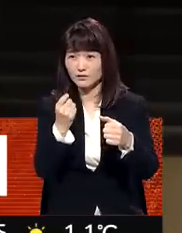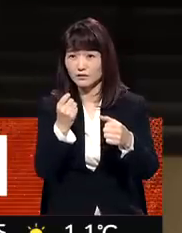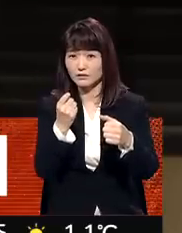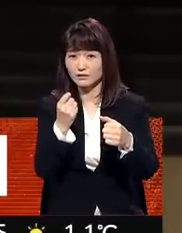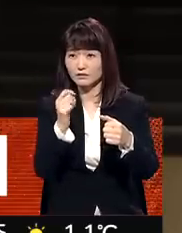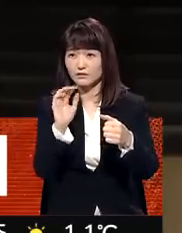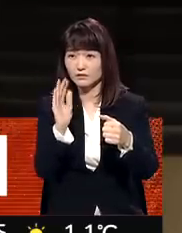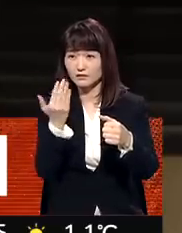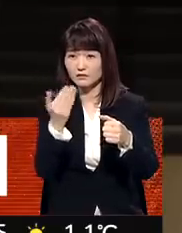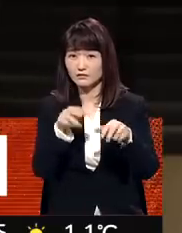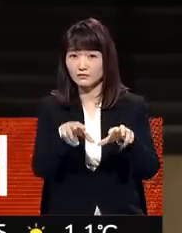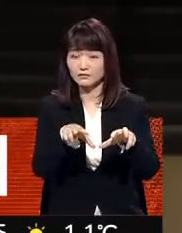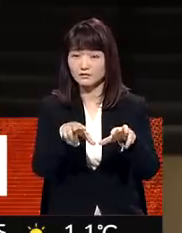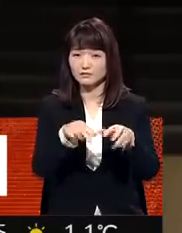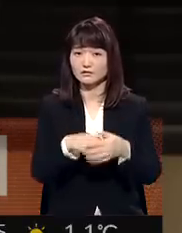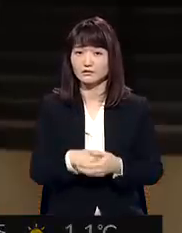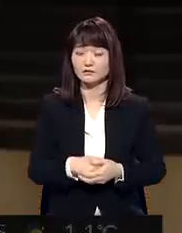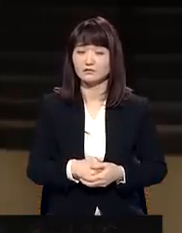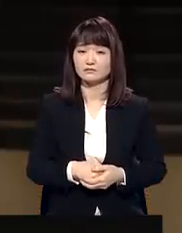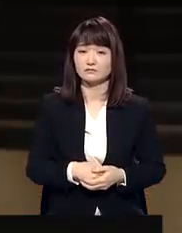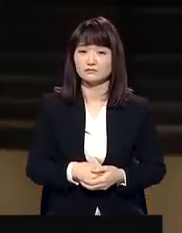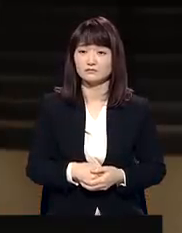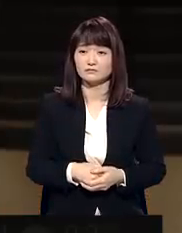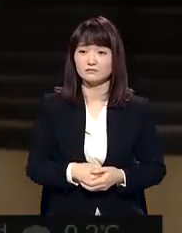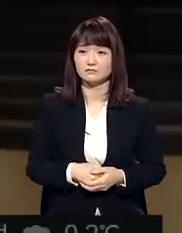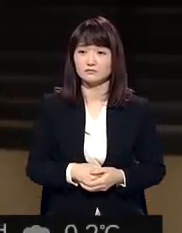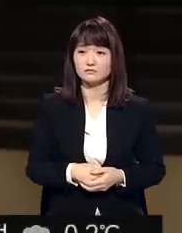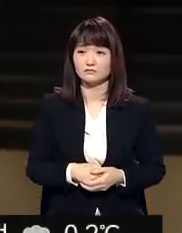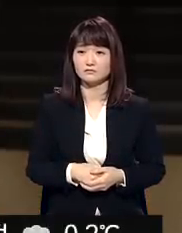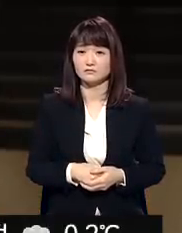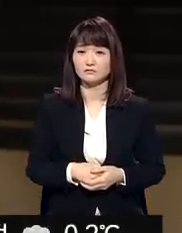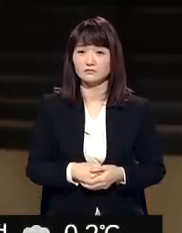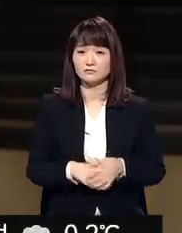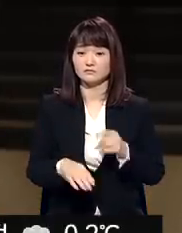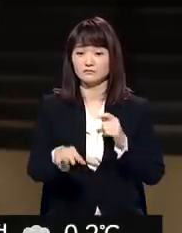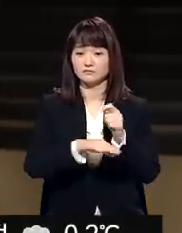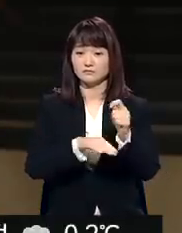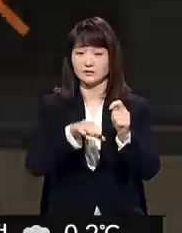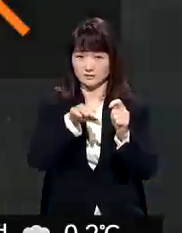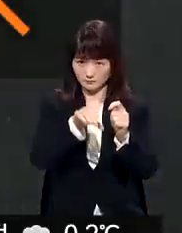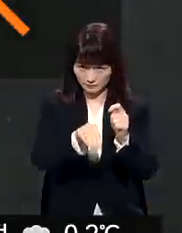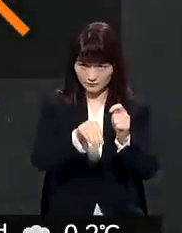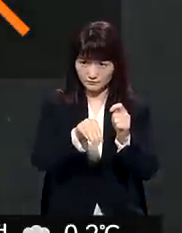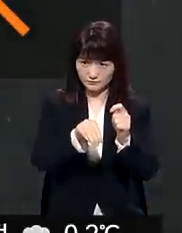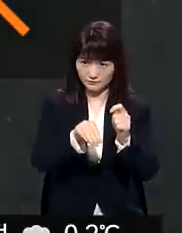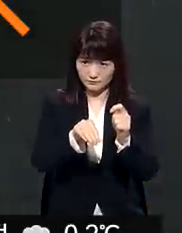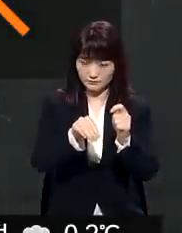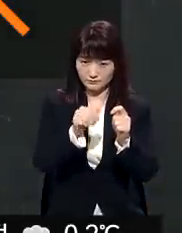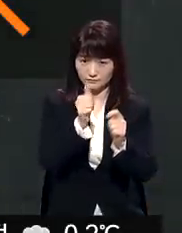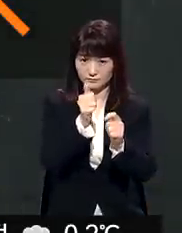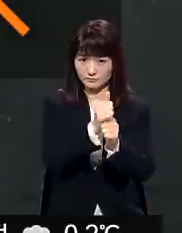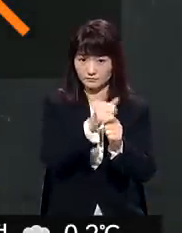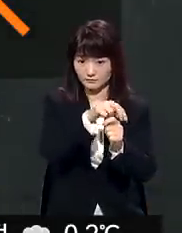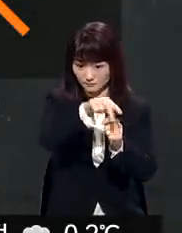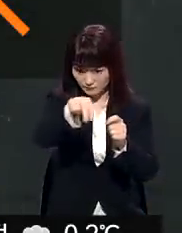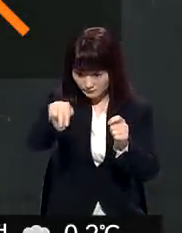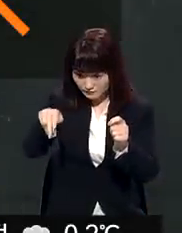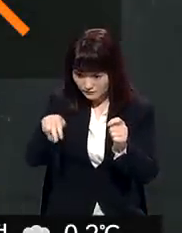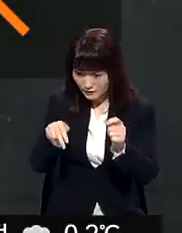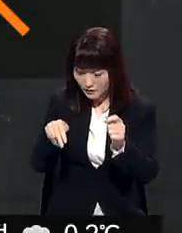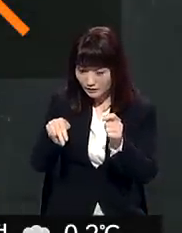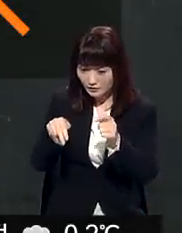이루어져야 되는데 지금 영상을 좀 봐서 알겠지만 택시를 정차한 다음에 나와서 길에서